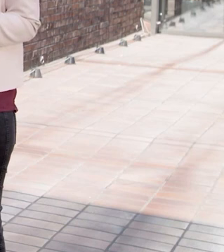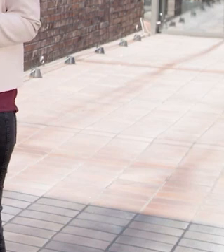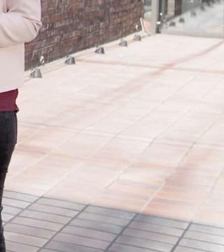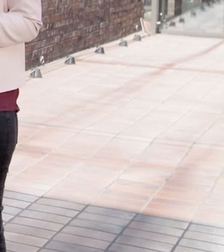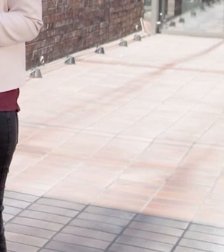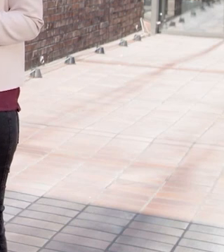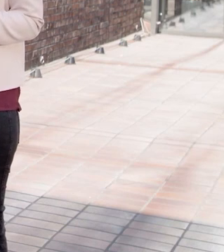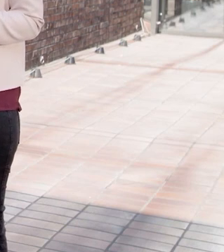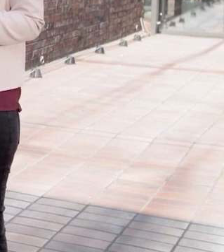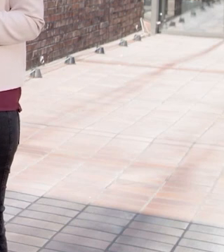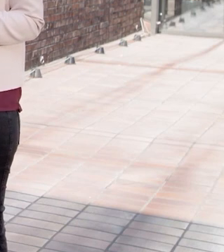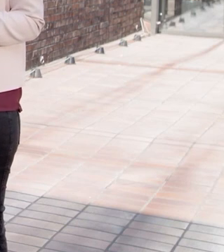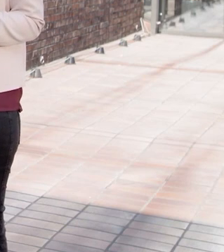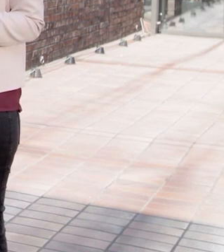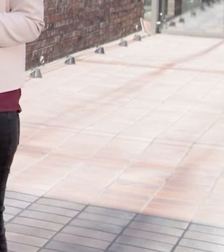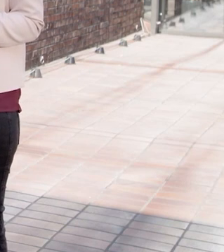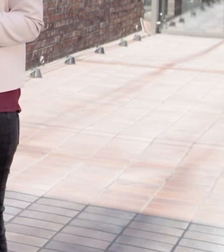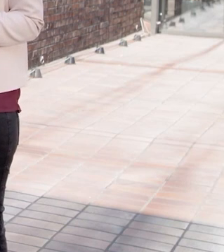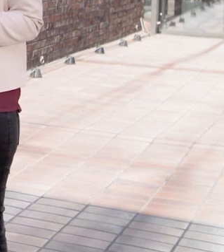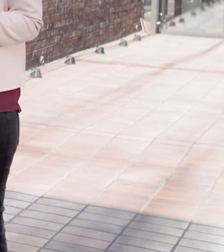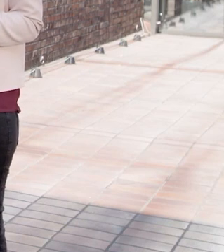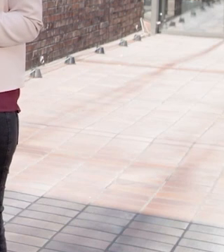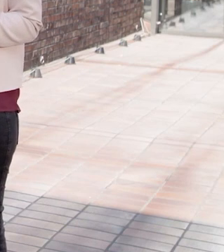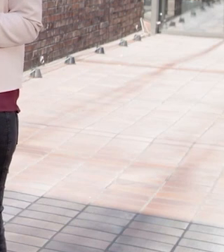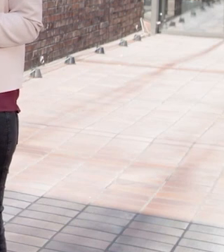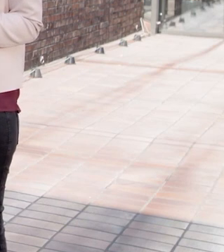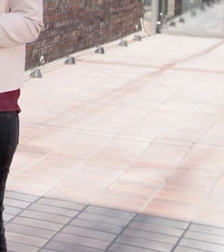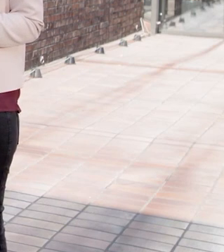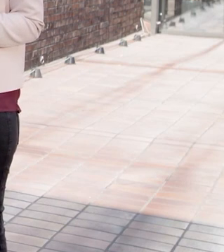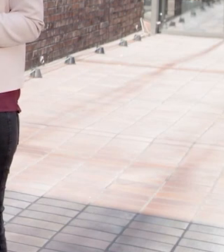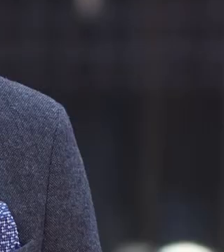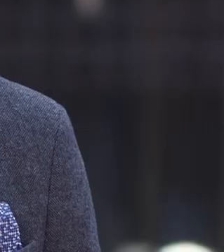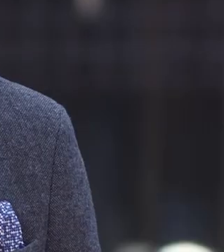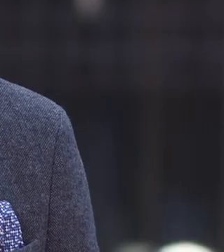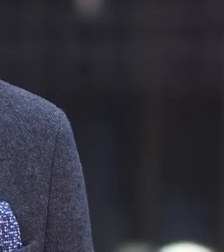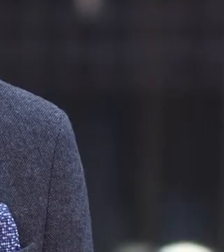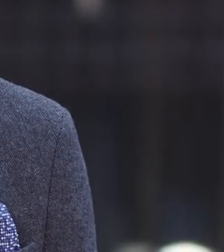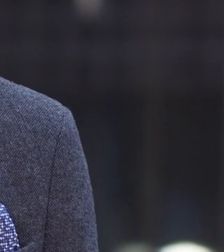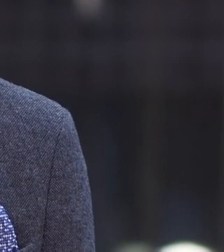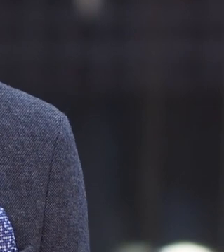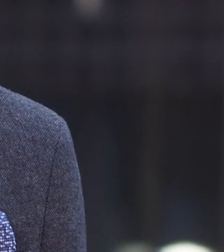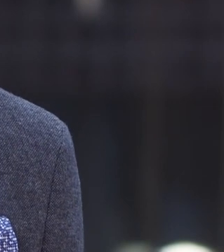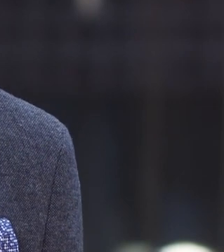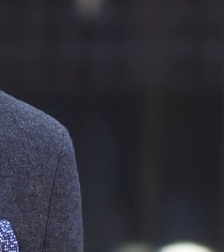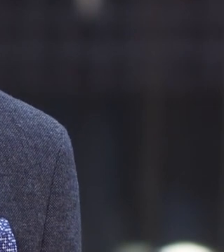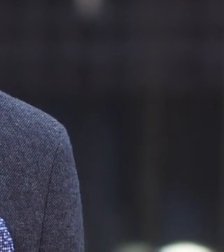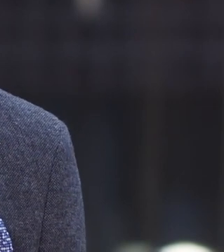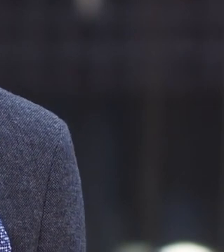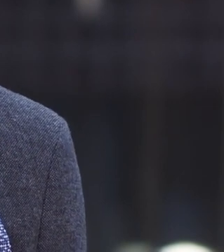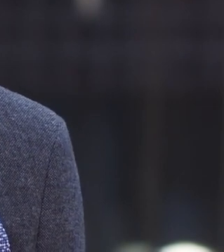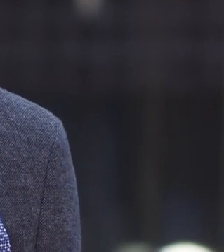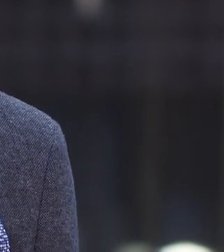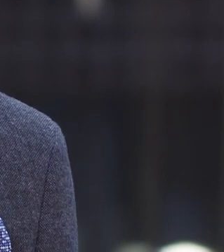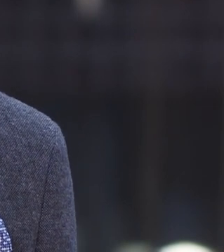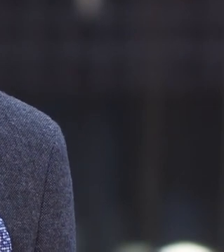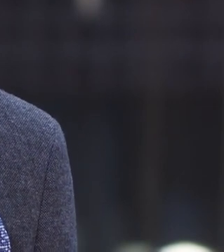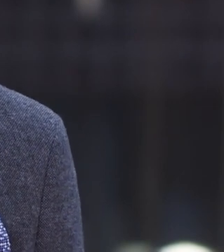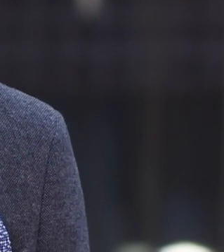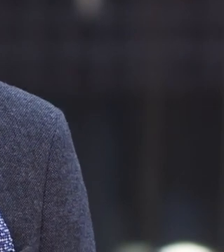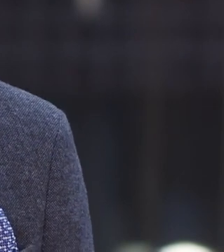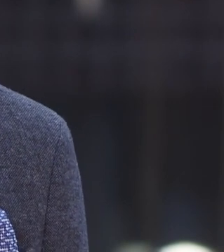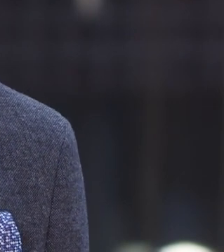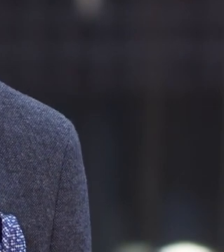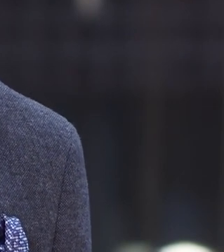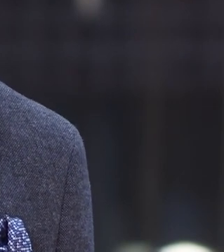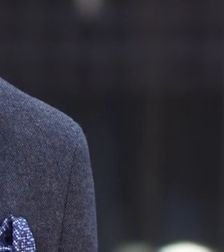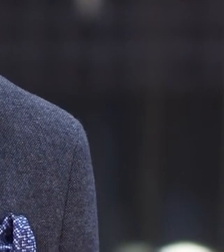czują się zagubione, mogły skorzystać z pomocy profesjonalistów. Dostępność, uniwersalność, otwartość. Tak właśnie